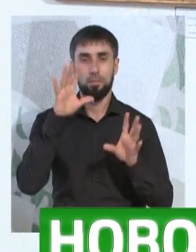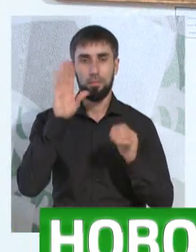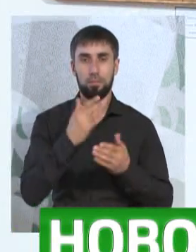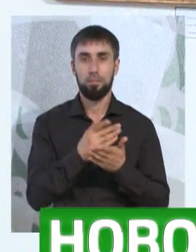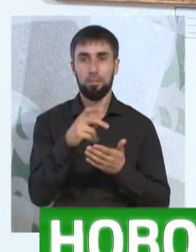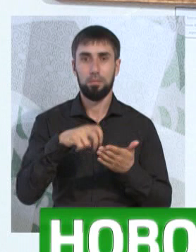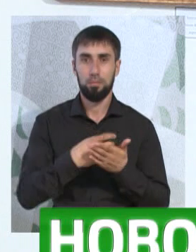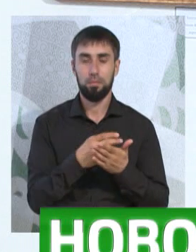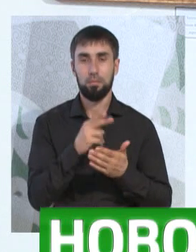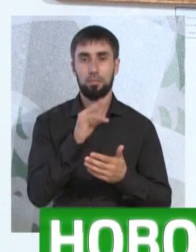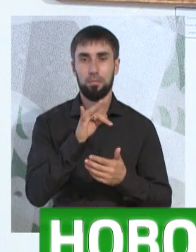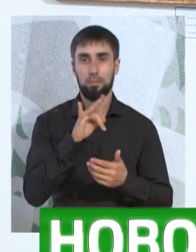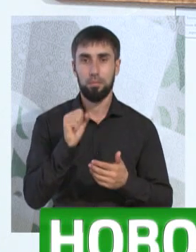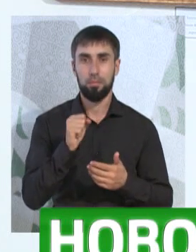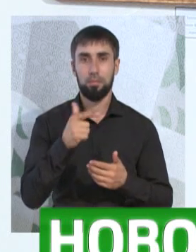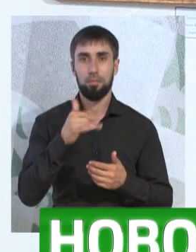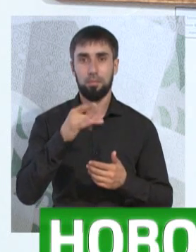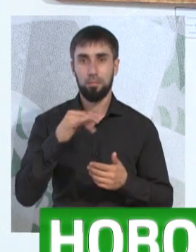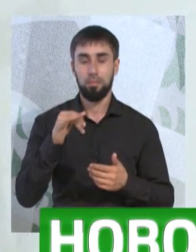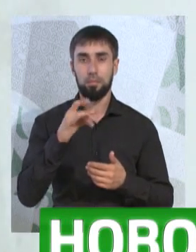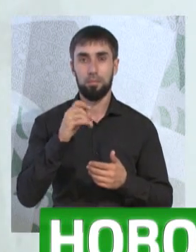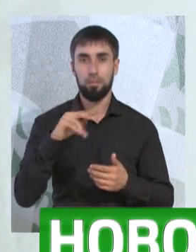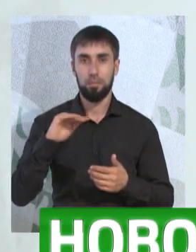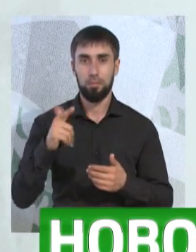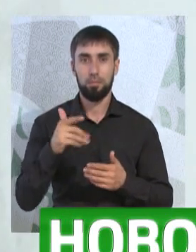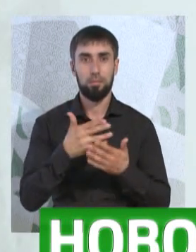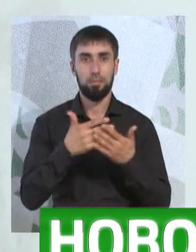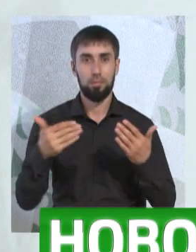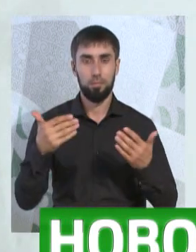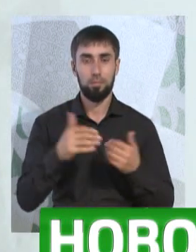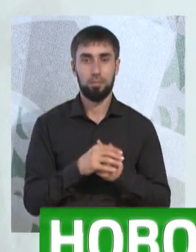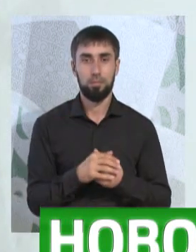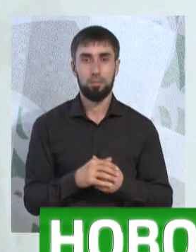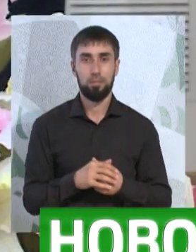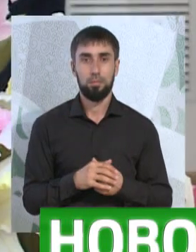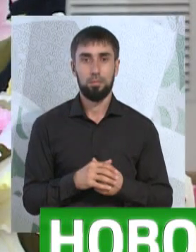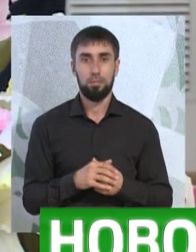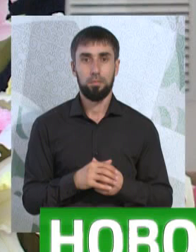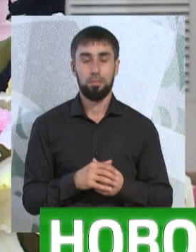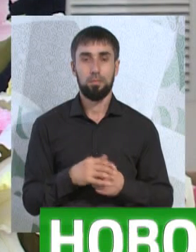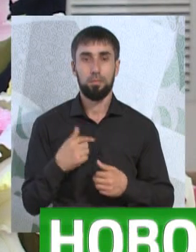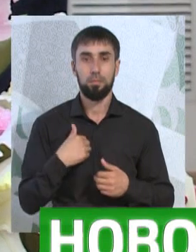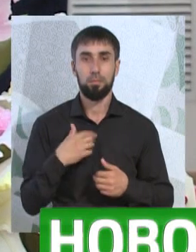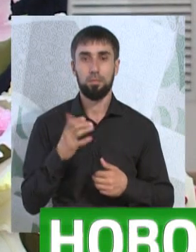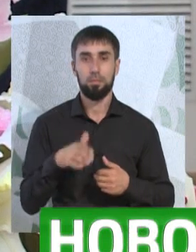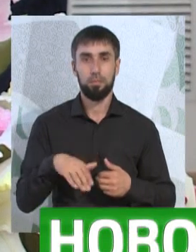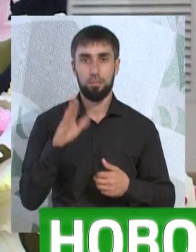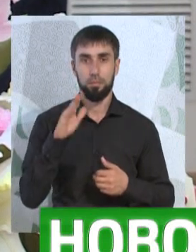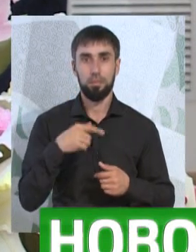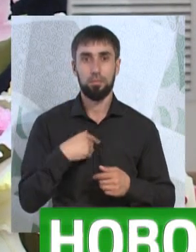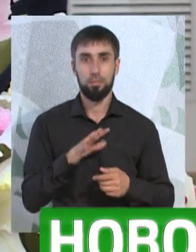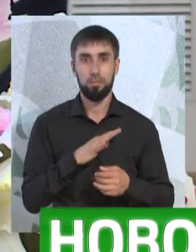по дереву: контурная, геометрическая, рельефная, прорезная, накладная, объемная. Я с детства